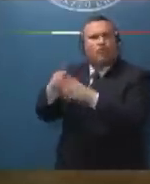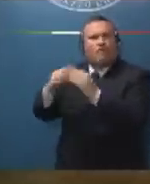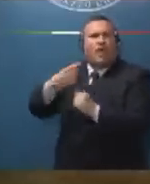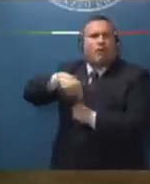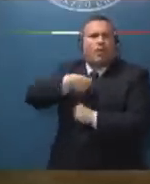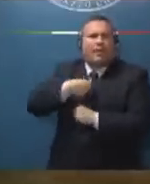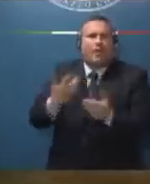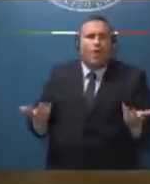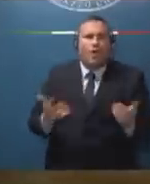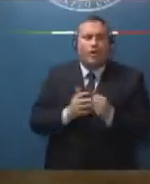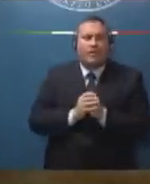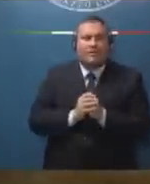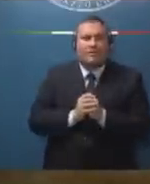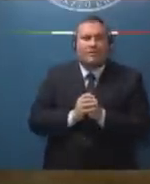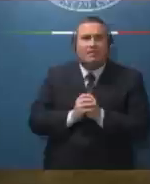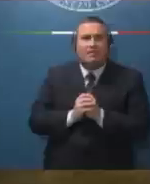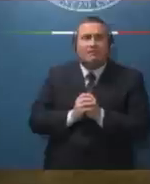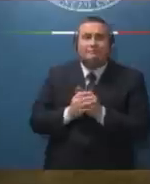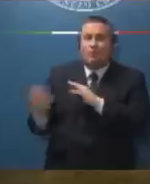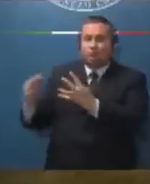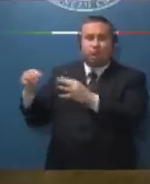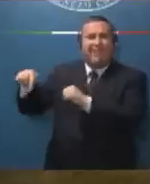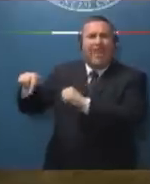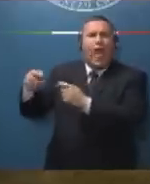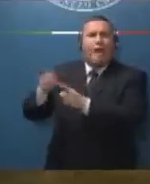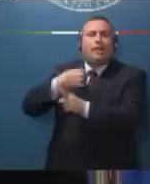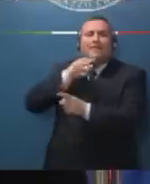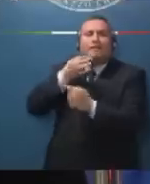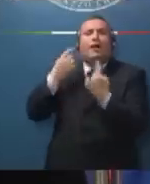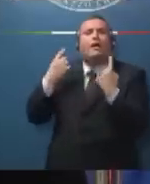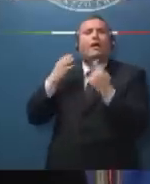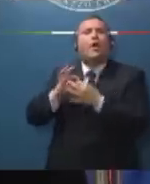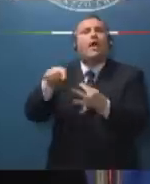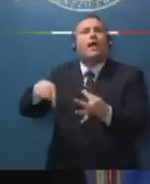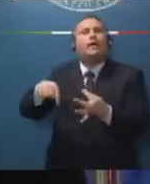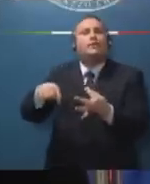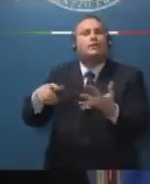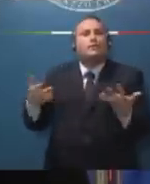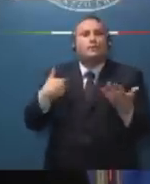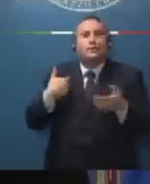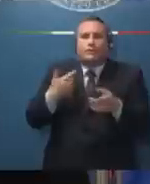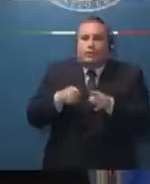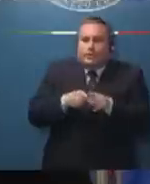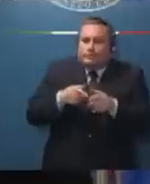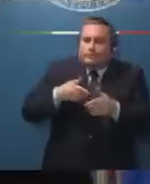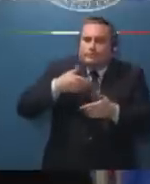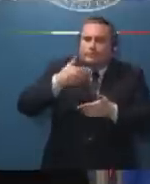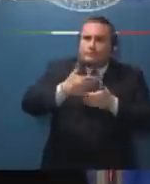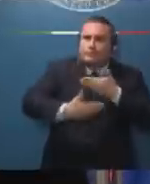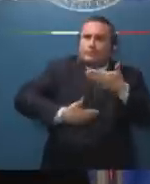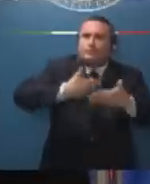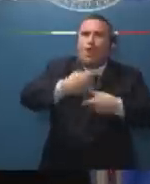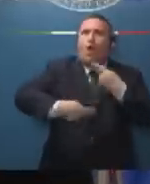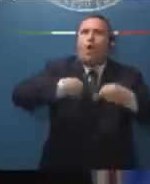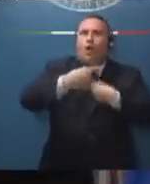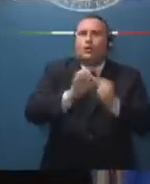che in questo contesto i passi in avanti enormi che il governo